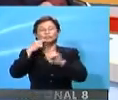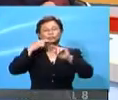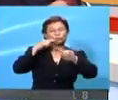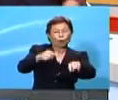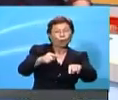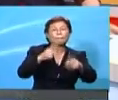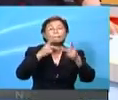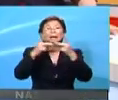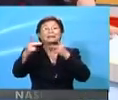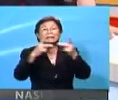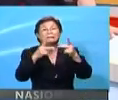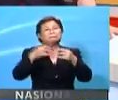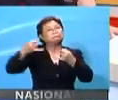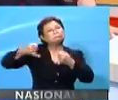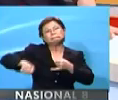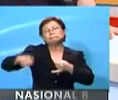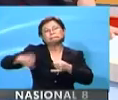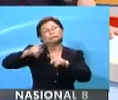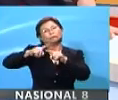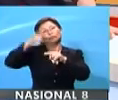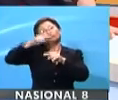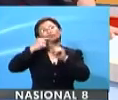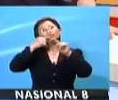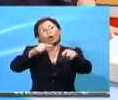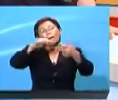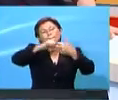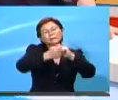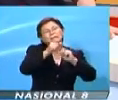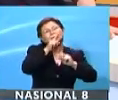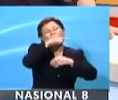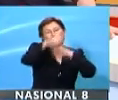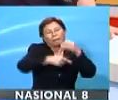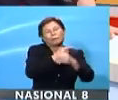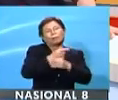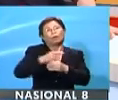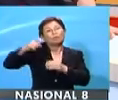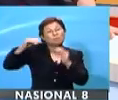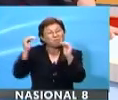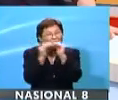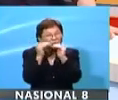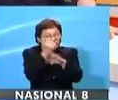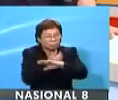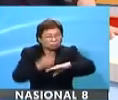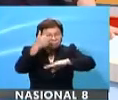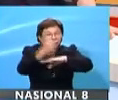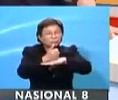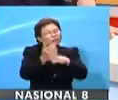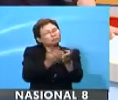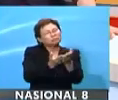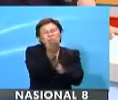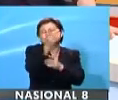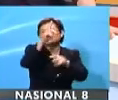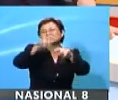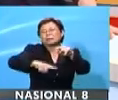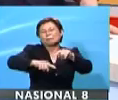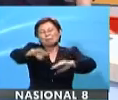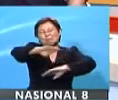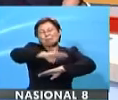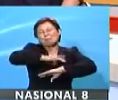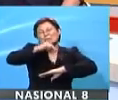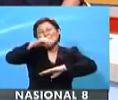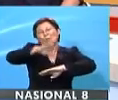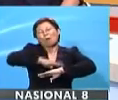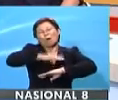diberi dikatakan masih gagal untuk menjawab isu sebenar mengenai kewajaran penubuhannya sekaligus tidak mampu memuaskan